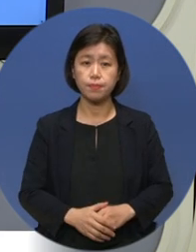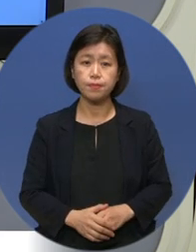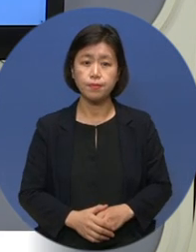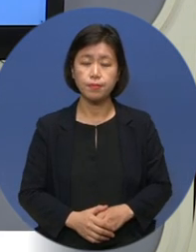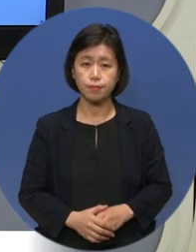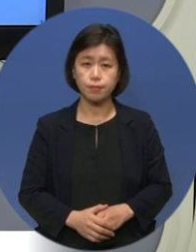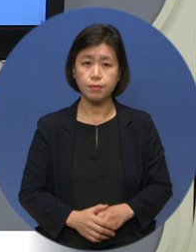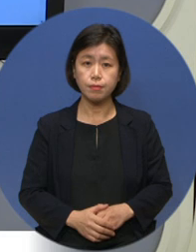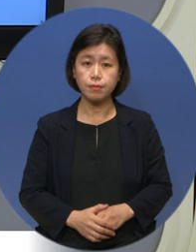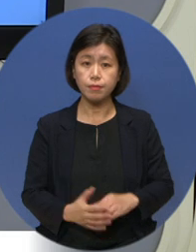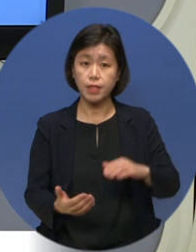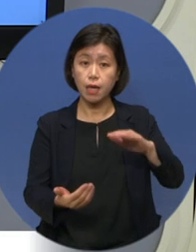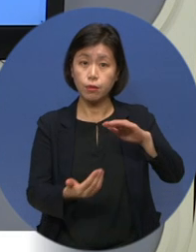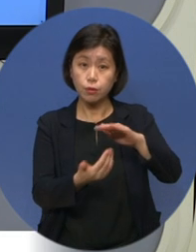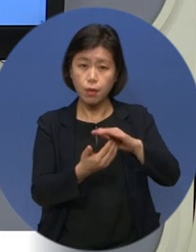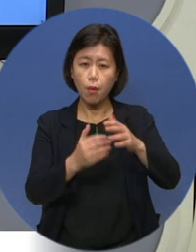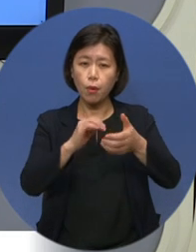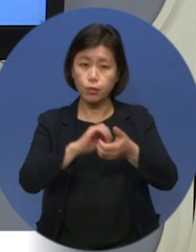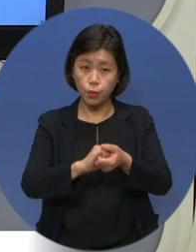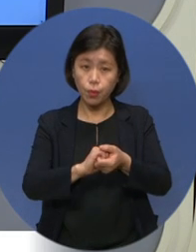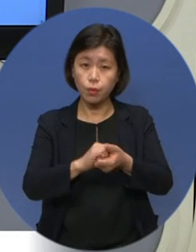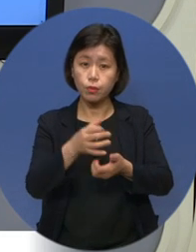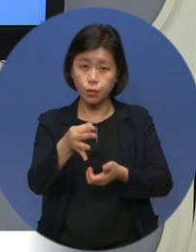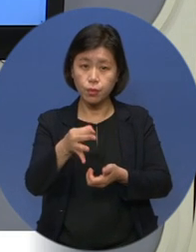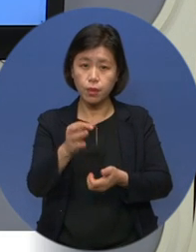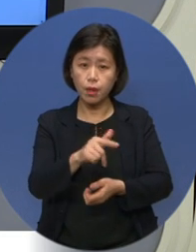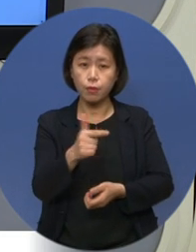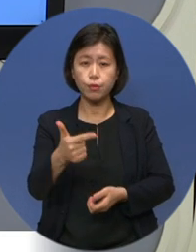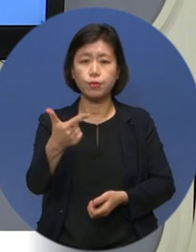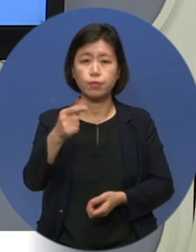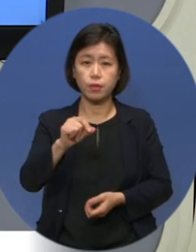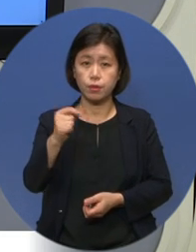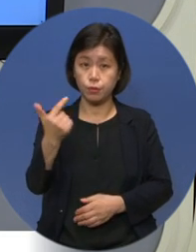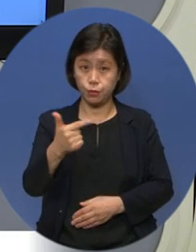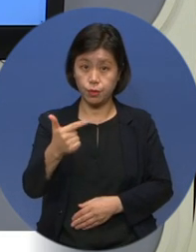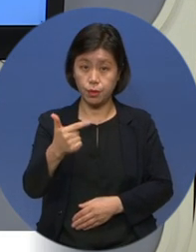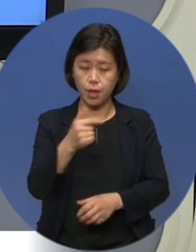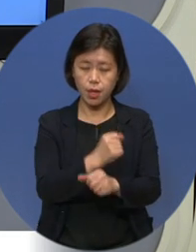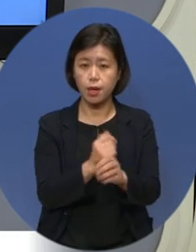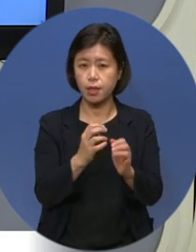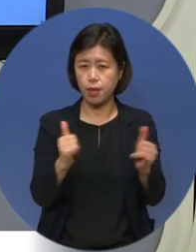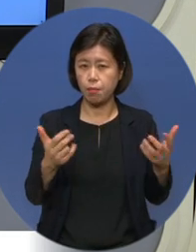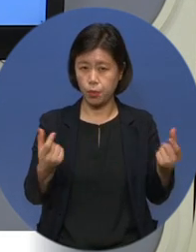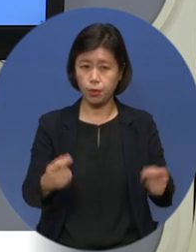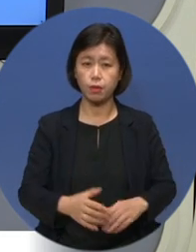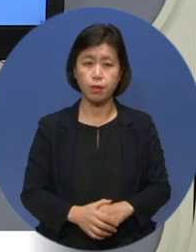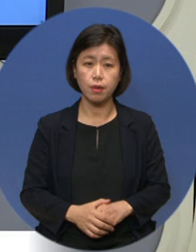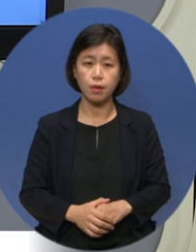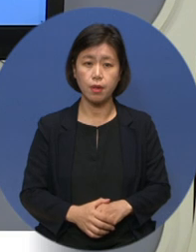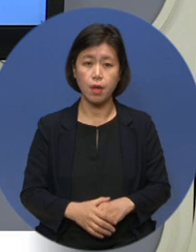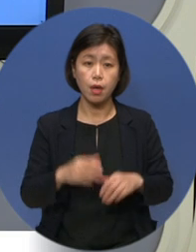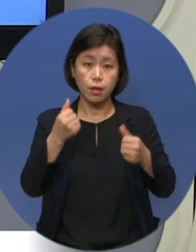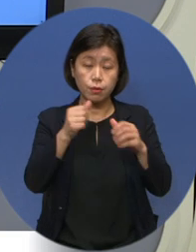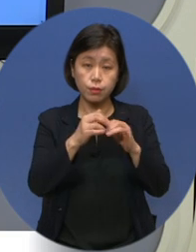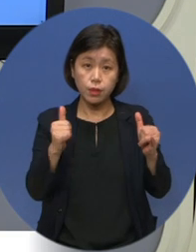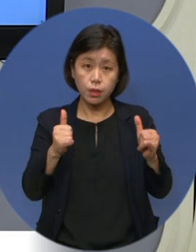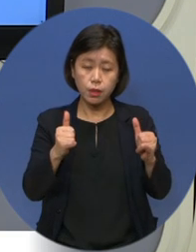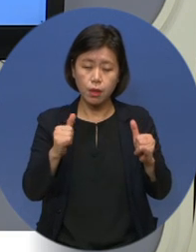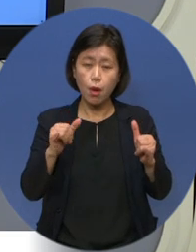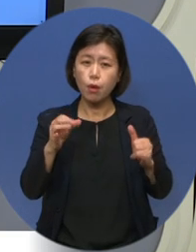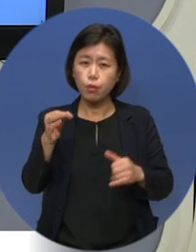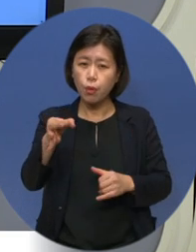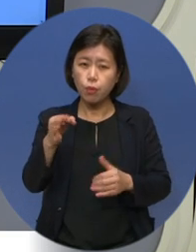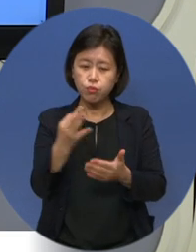액 은 하루 6만 6000원으로 근로자와 같습니다 예술이 는 소득 감소로 이직한 경우에도 고집